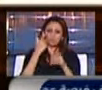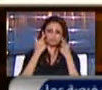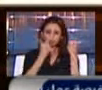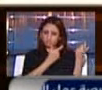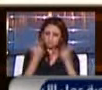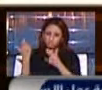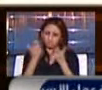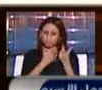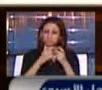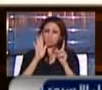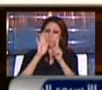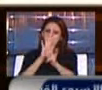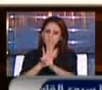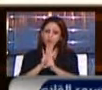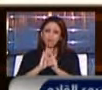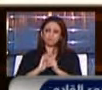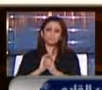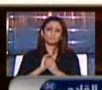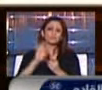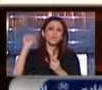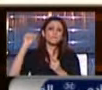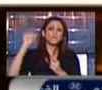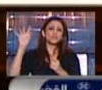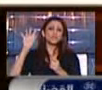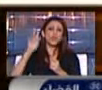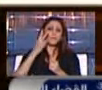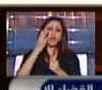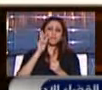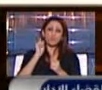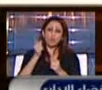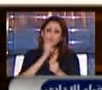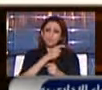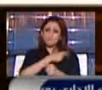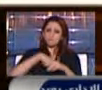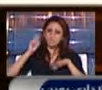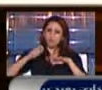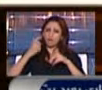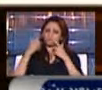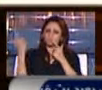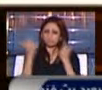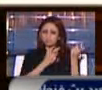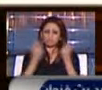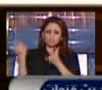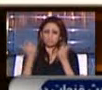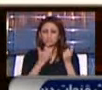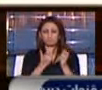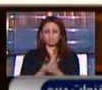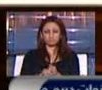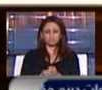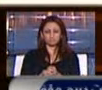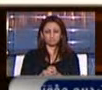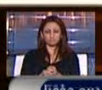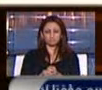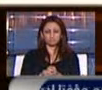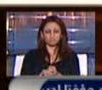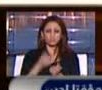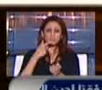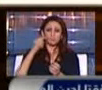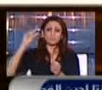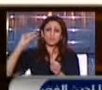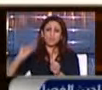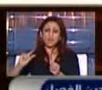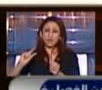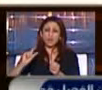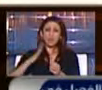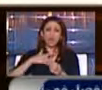فيها مرشي وجه فيها مجلس الشعب 2011، لكن هناك للاسف قله ذبحت وتذبح